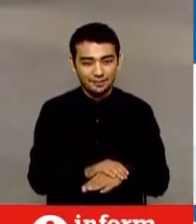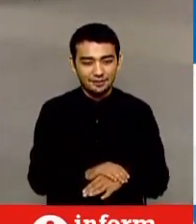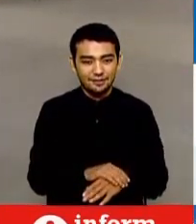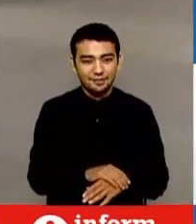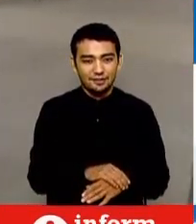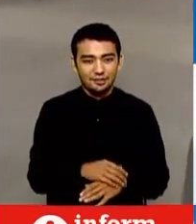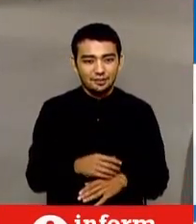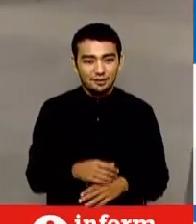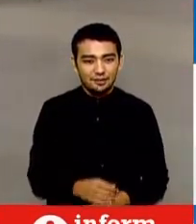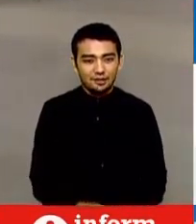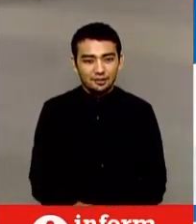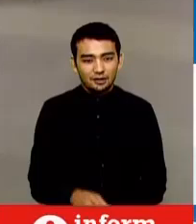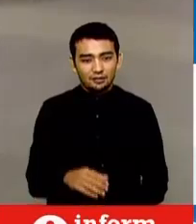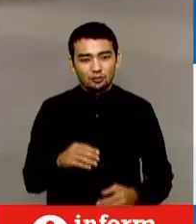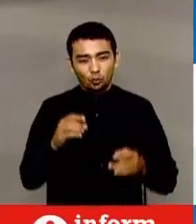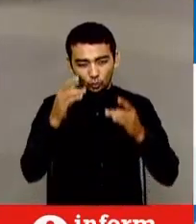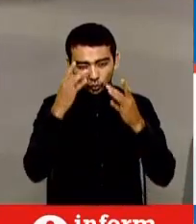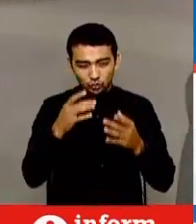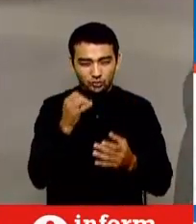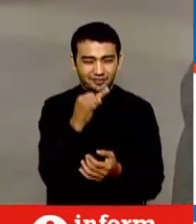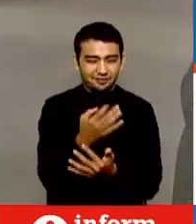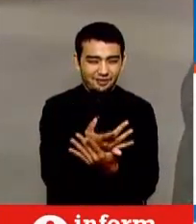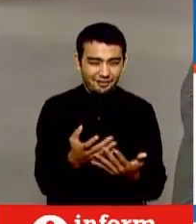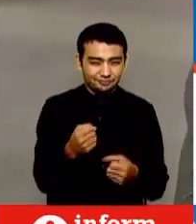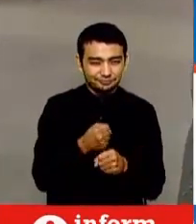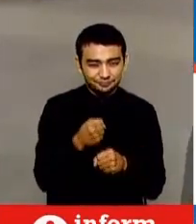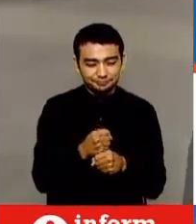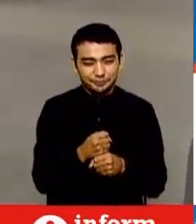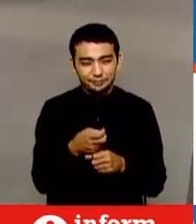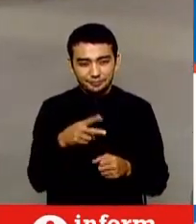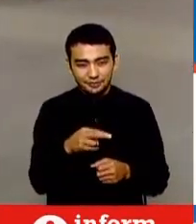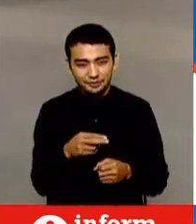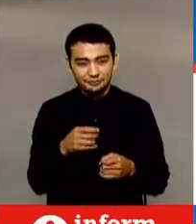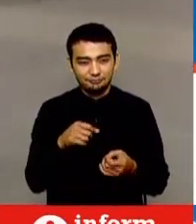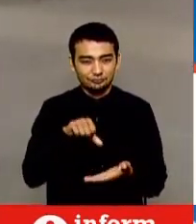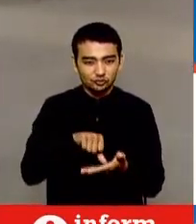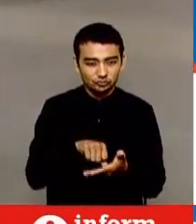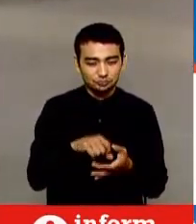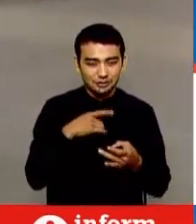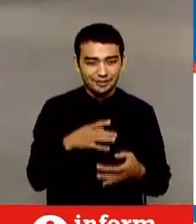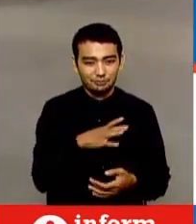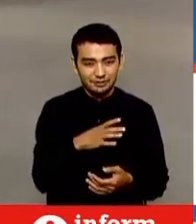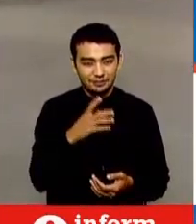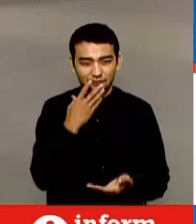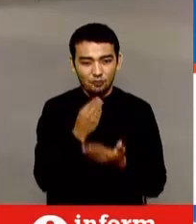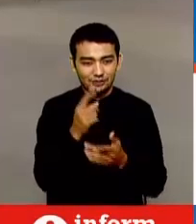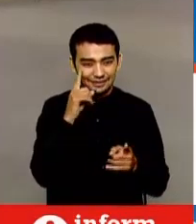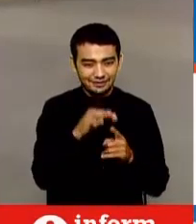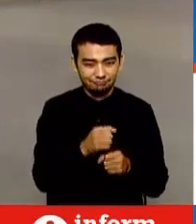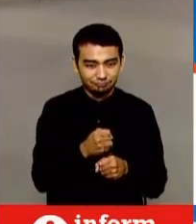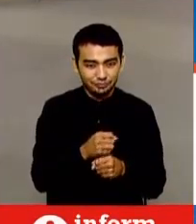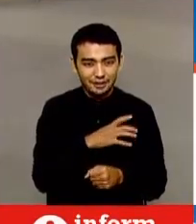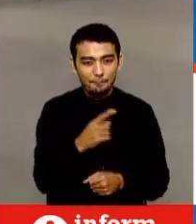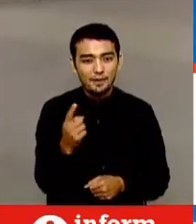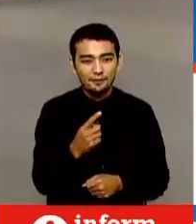әлеуметтік, мәдени және басқа да іс шараларды іске асыруға бағыт алған. Ондай істің